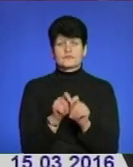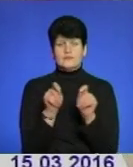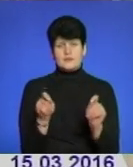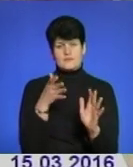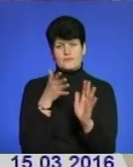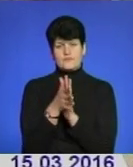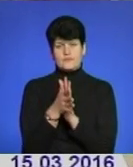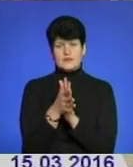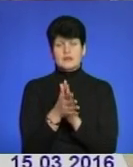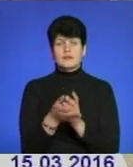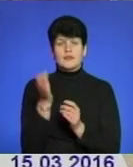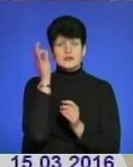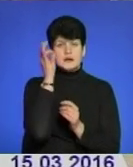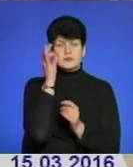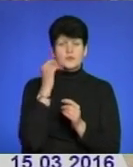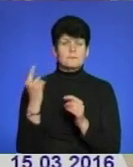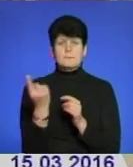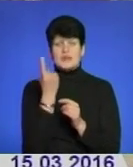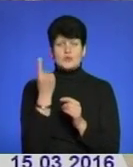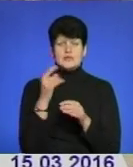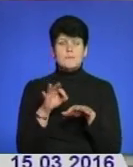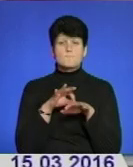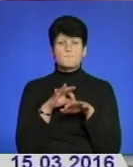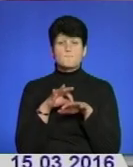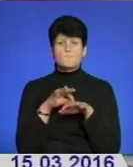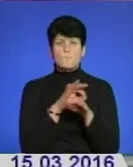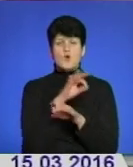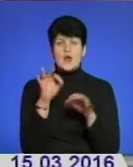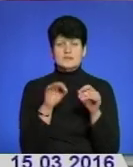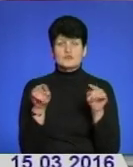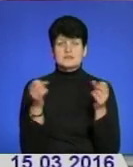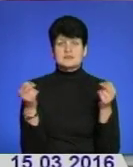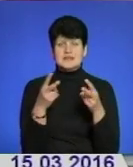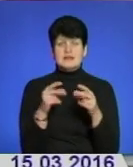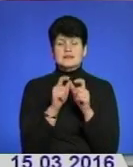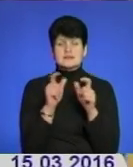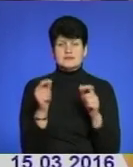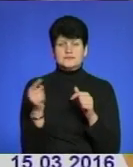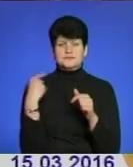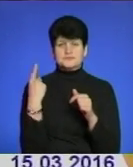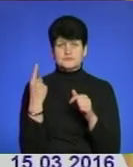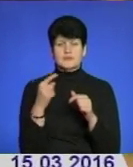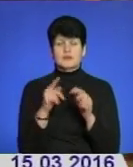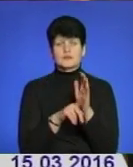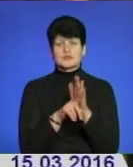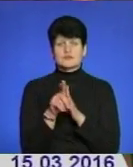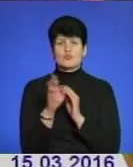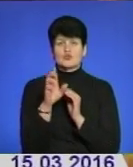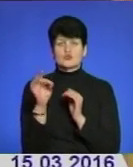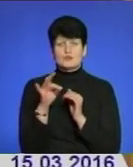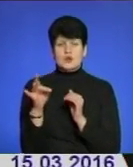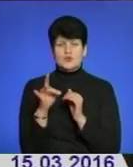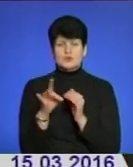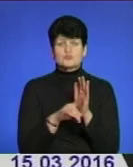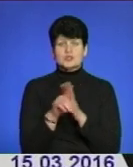прозоро. Нагадаємо, пілотний проект щодо створення спеціальних поліцейських станцій на Тернопільщині стартував у Бучицькому районі. З